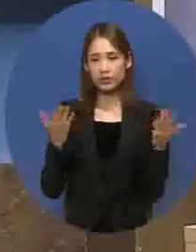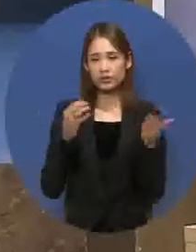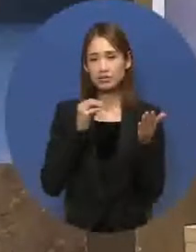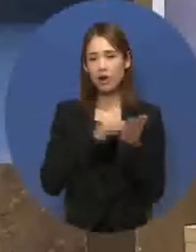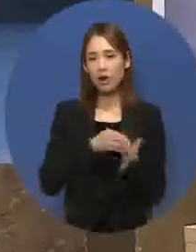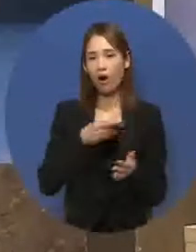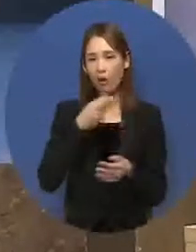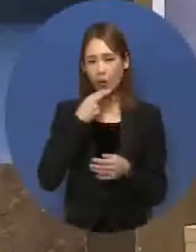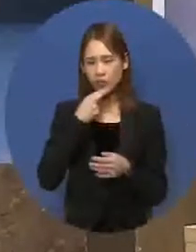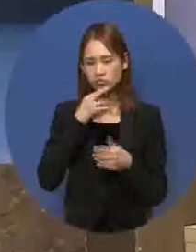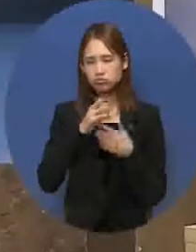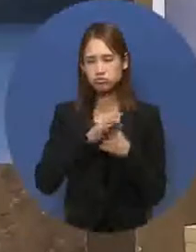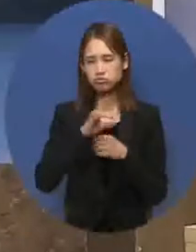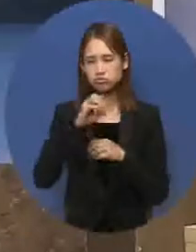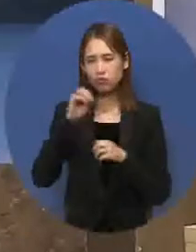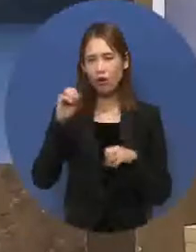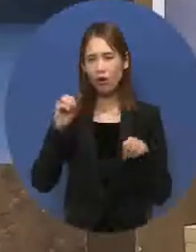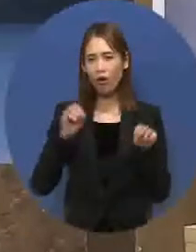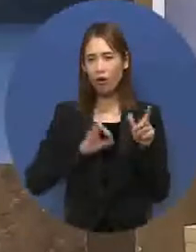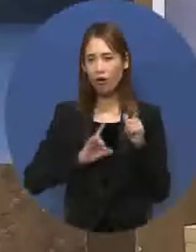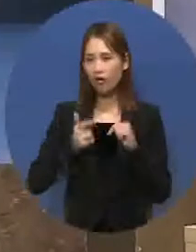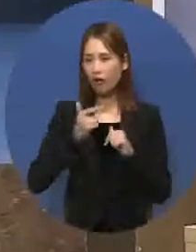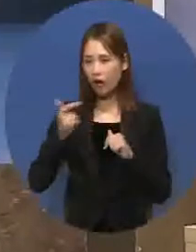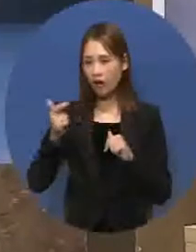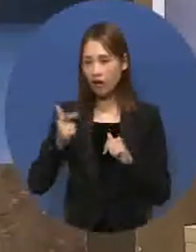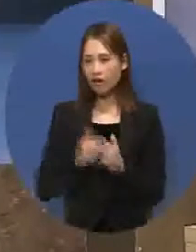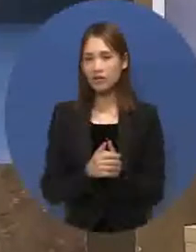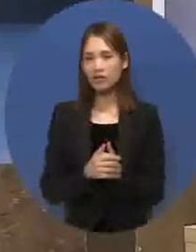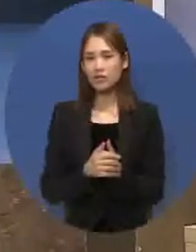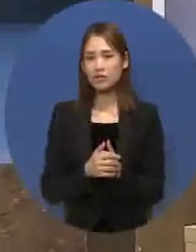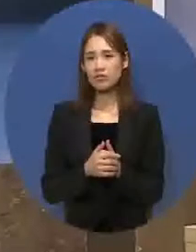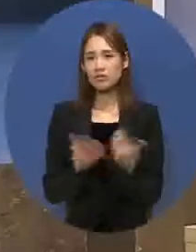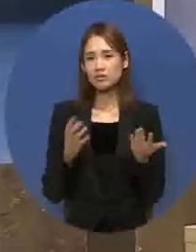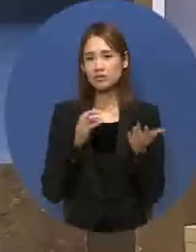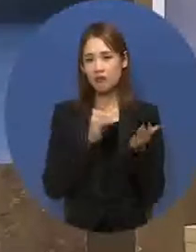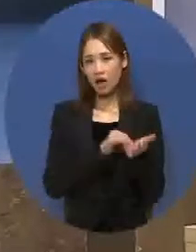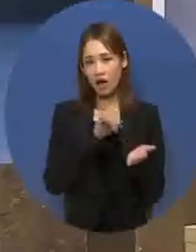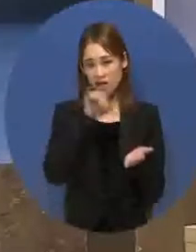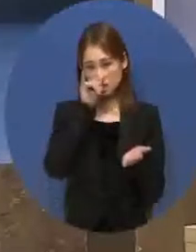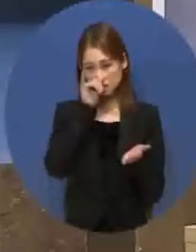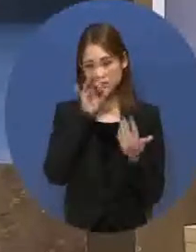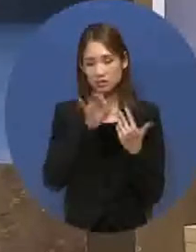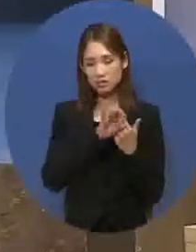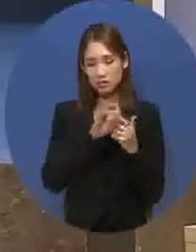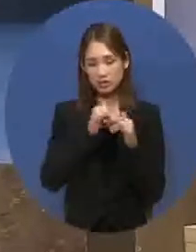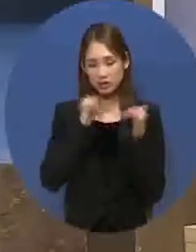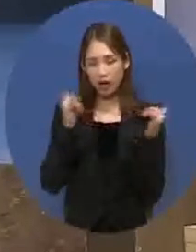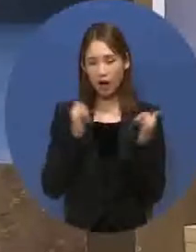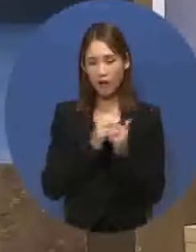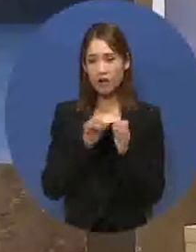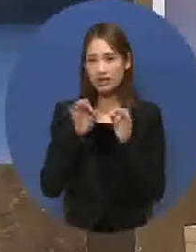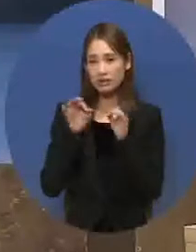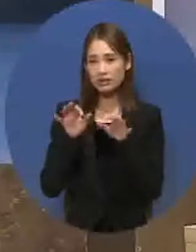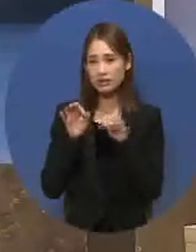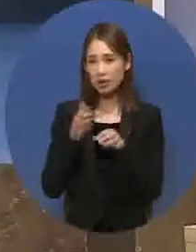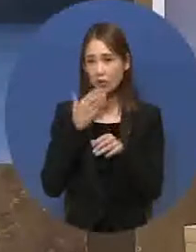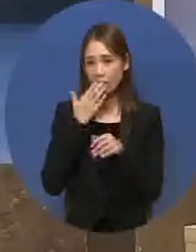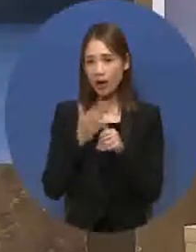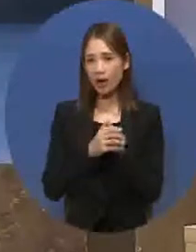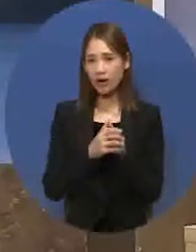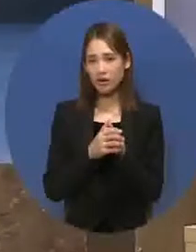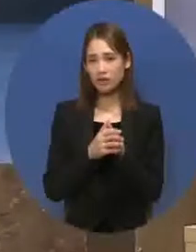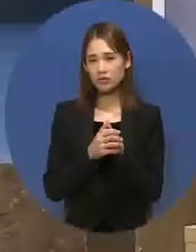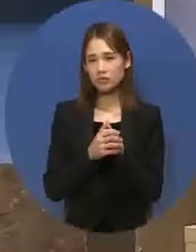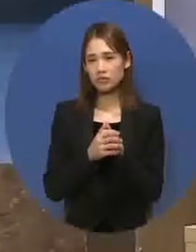일자리가 없는 게 오히려 더 큰 문제라고 저는 생각이 그렇습니다. 듭니다. 왜냐하면 예, 예. 일자리가 있어서 사회에 기여를 할 수 있어야 예, 예.